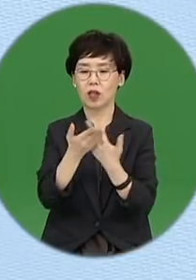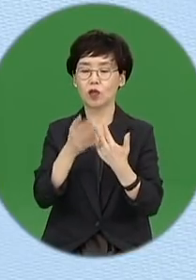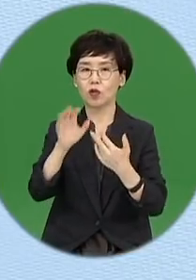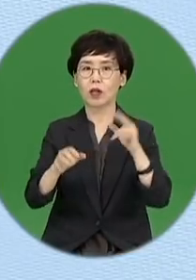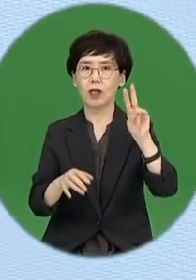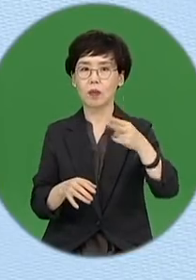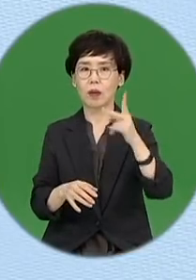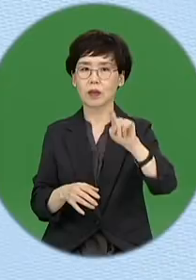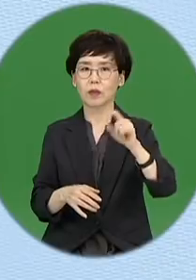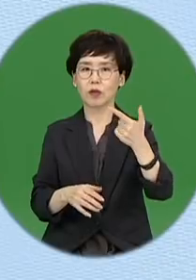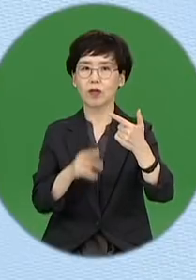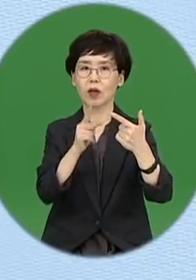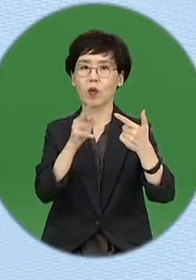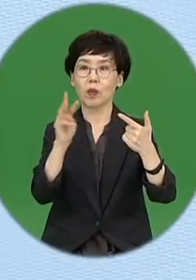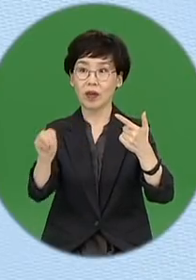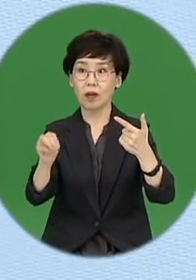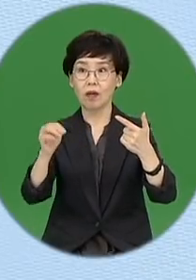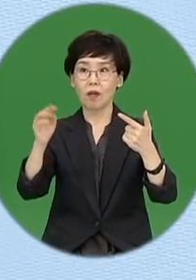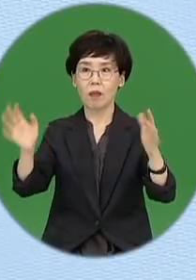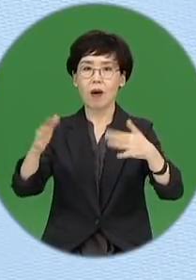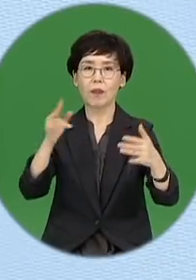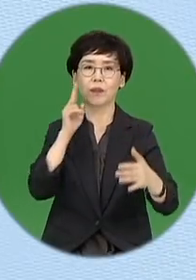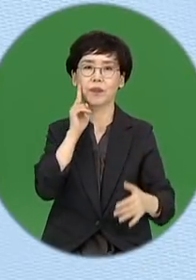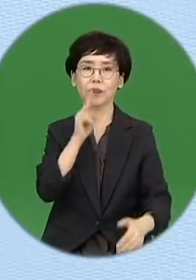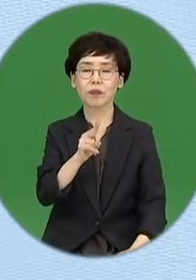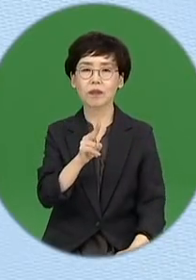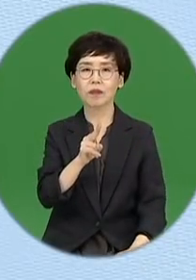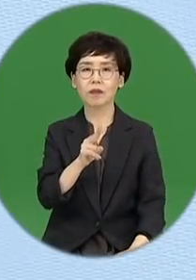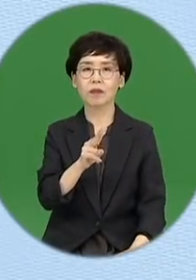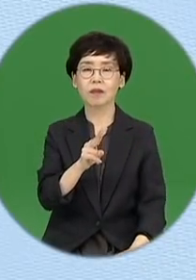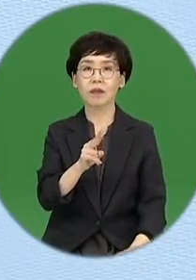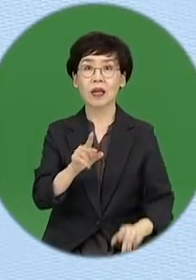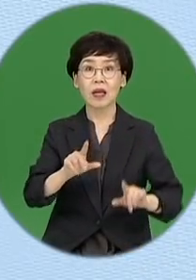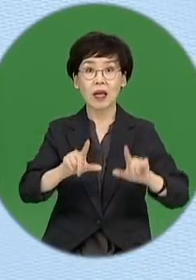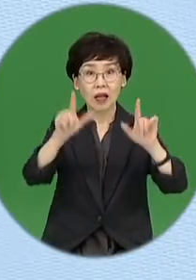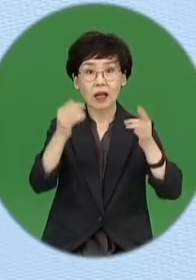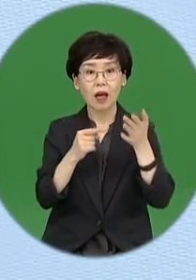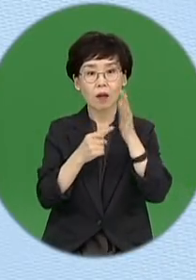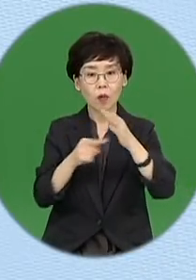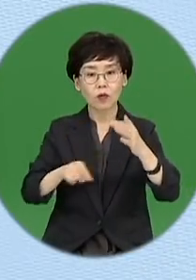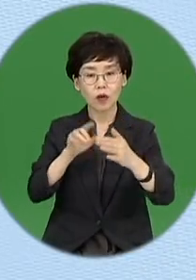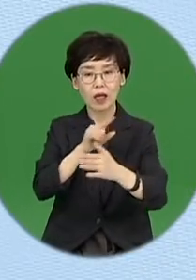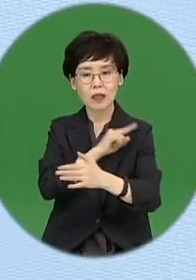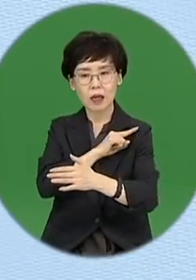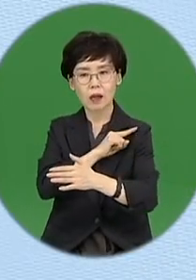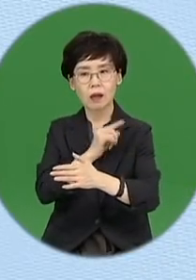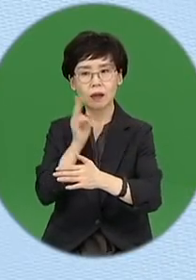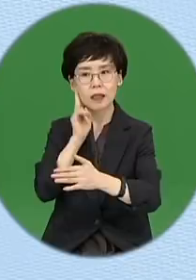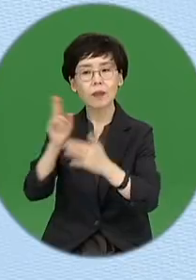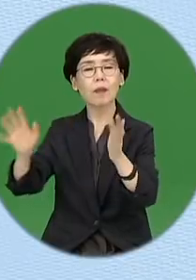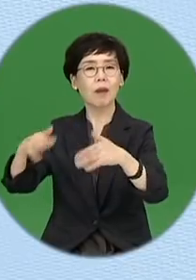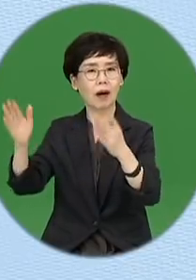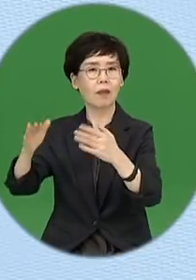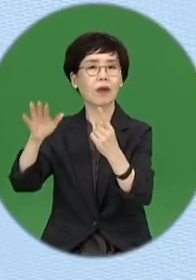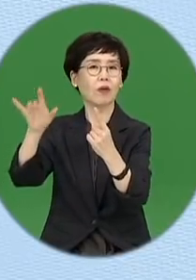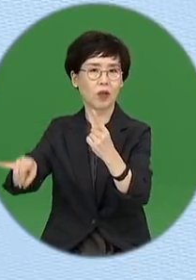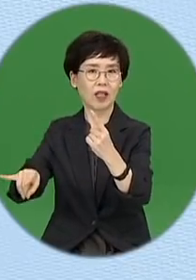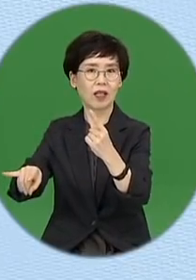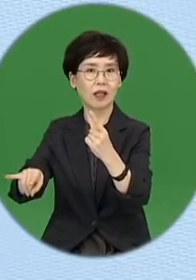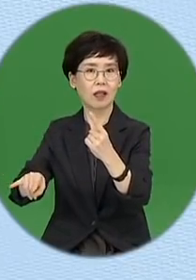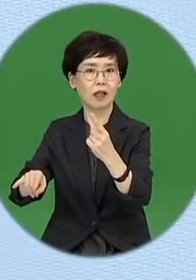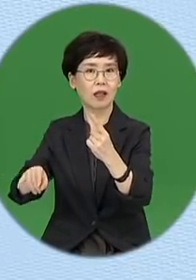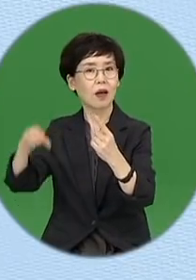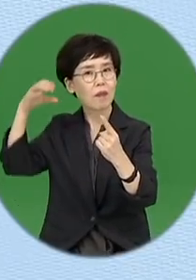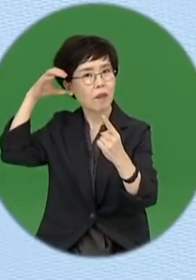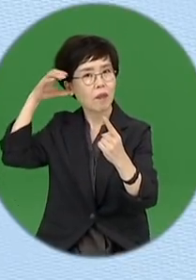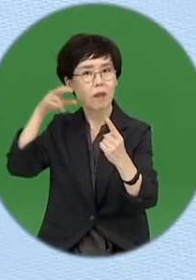216km. 네, 216km라는 바람이 불어서 역대 가장 기상 관측사상 가장 강했던 바람으로 남아 있습니다. 이럴 때 사람들이